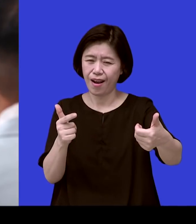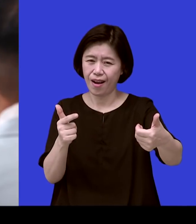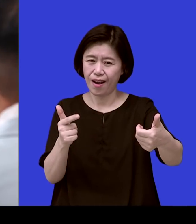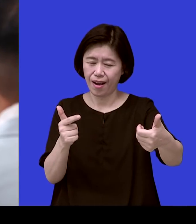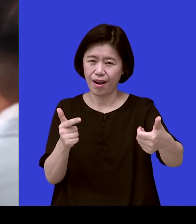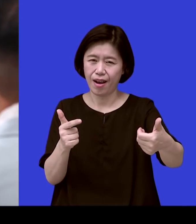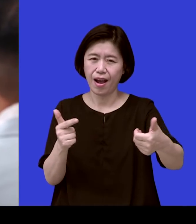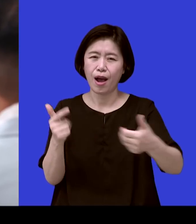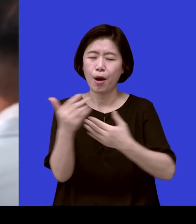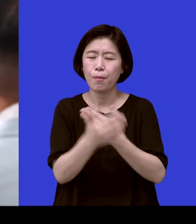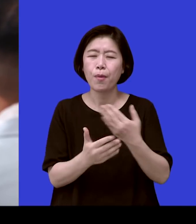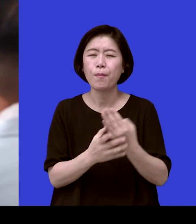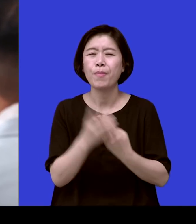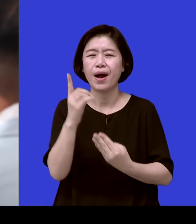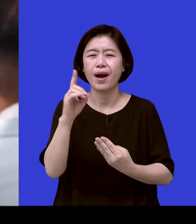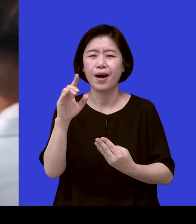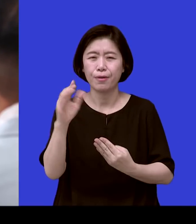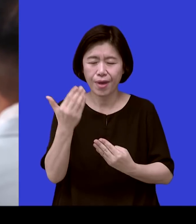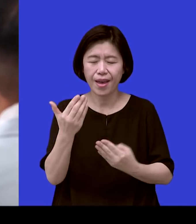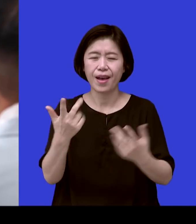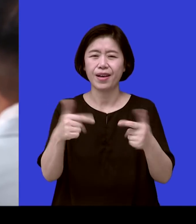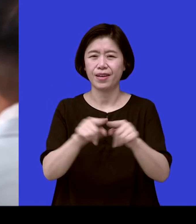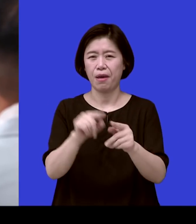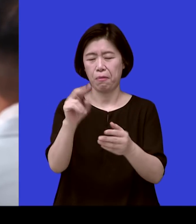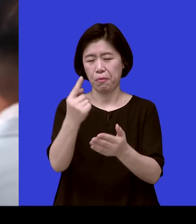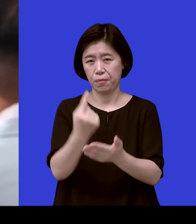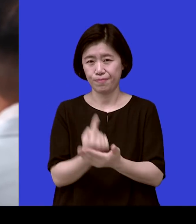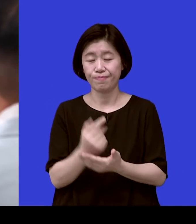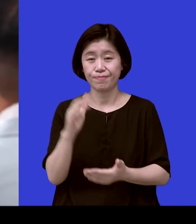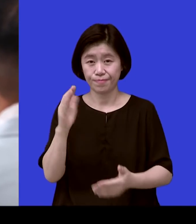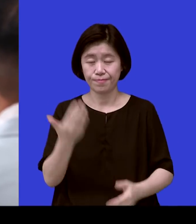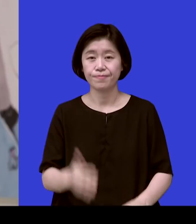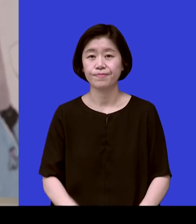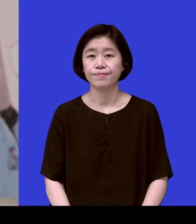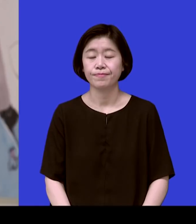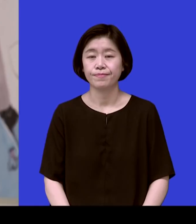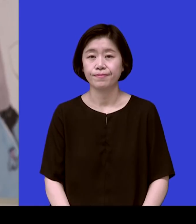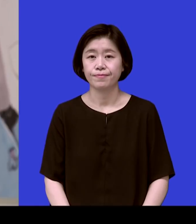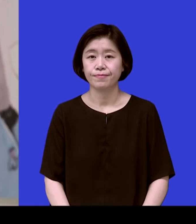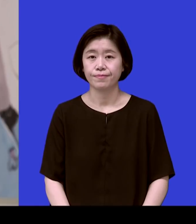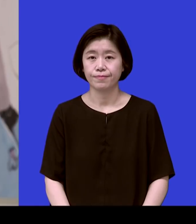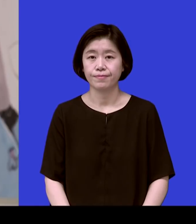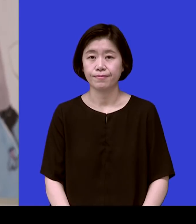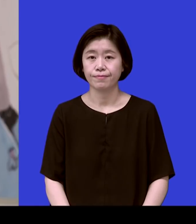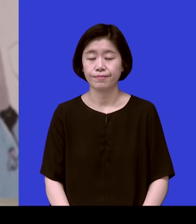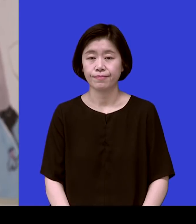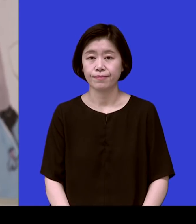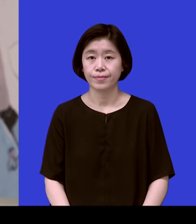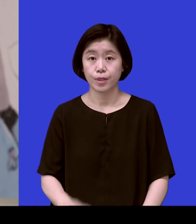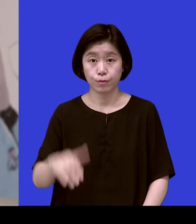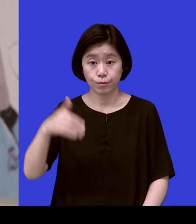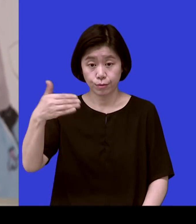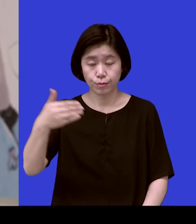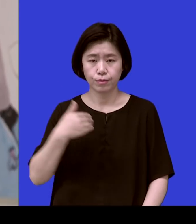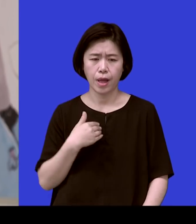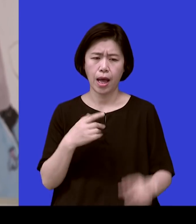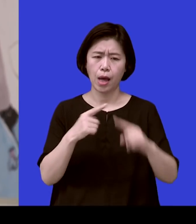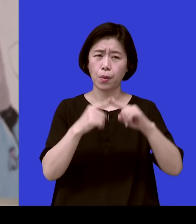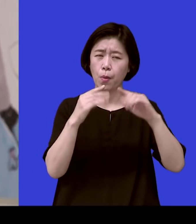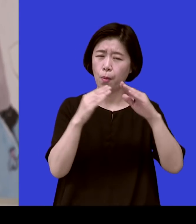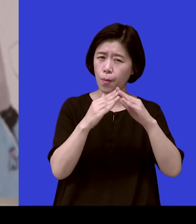같이 돌아왔었어요. 예. 그러면서 이제 제가 교회를 못 정하고 돌아다니다가